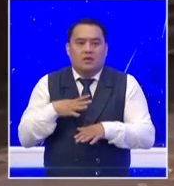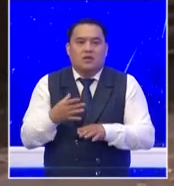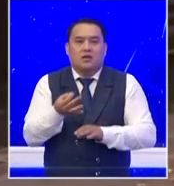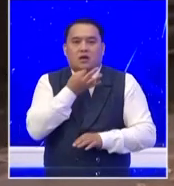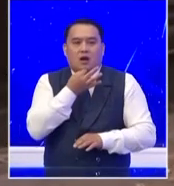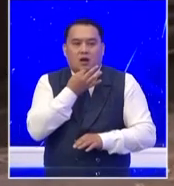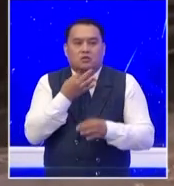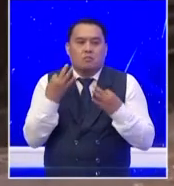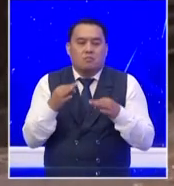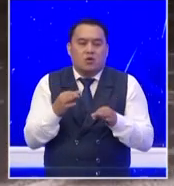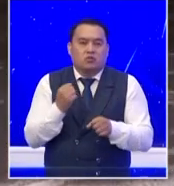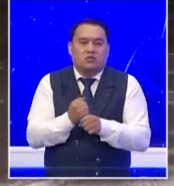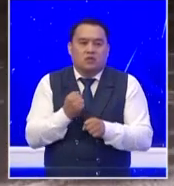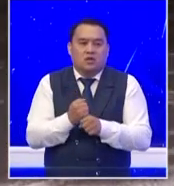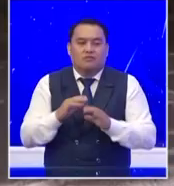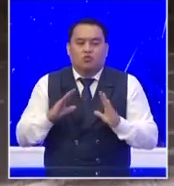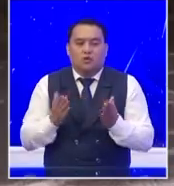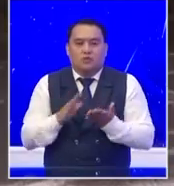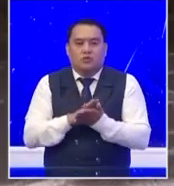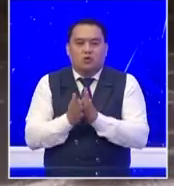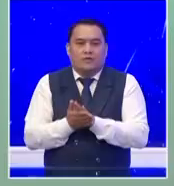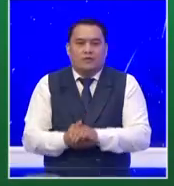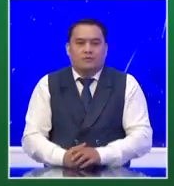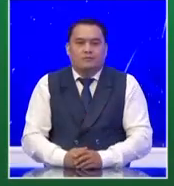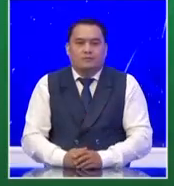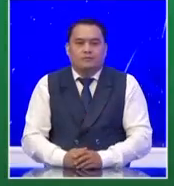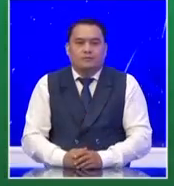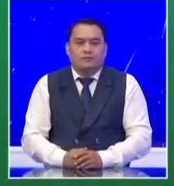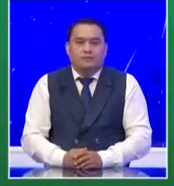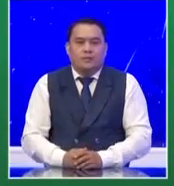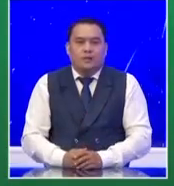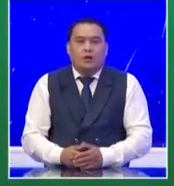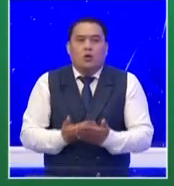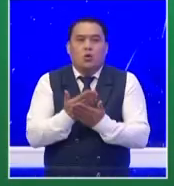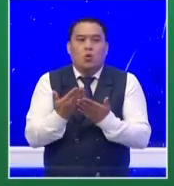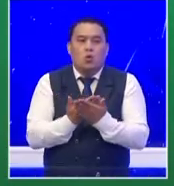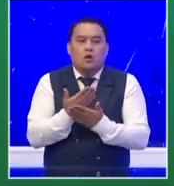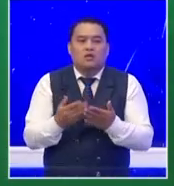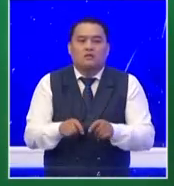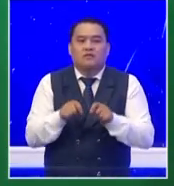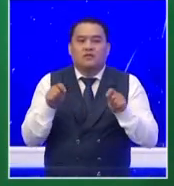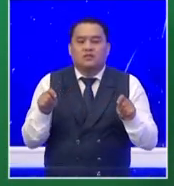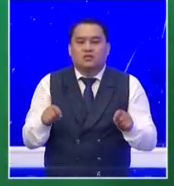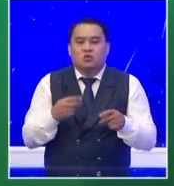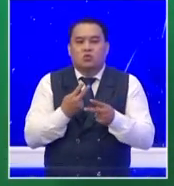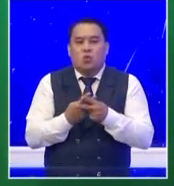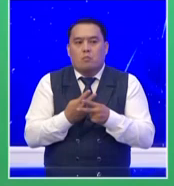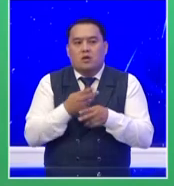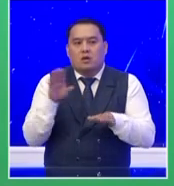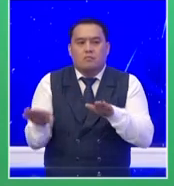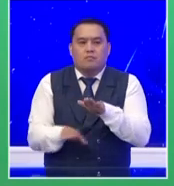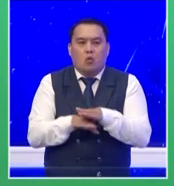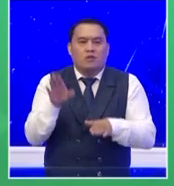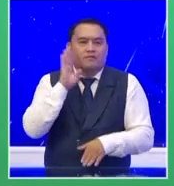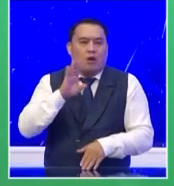раньше, чем это позволяло сделать эпидемиологическая обстановка. Эстонские художники открыли выставку в затопленной тюрьме. Экспозиция находится на